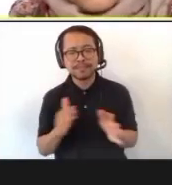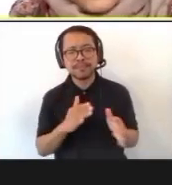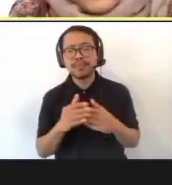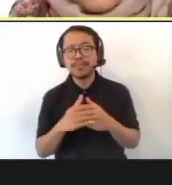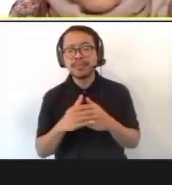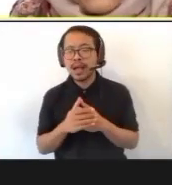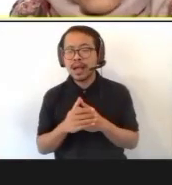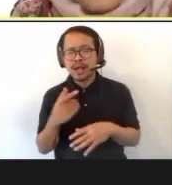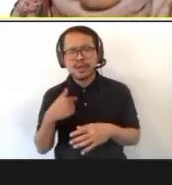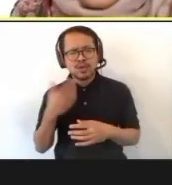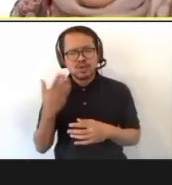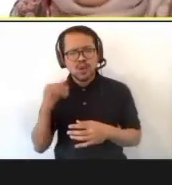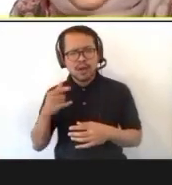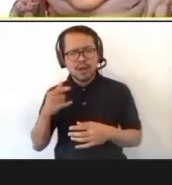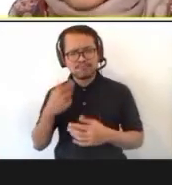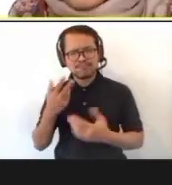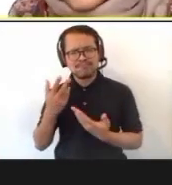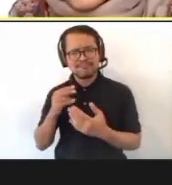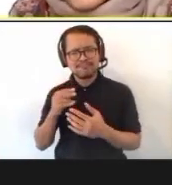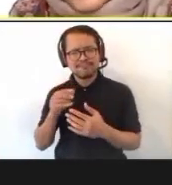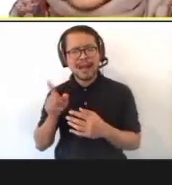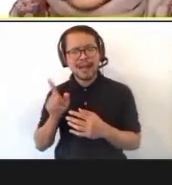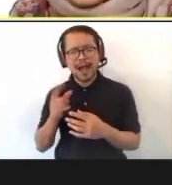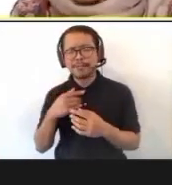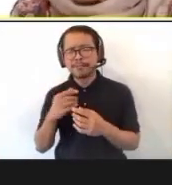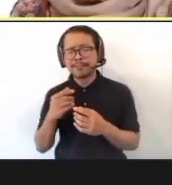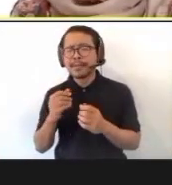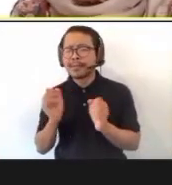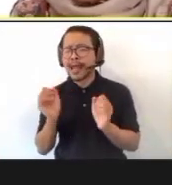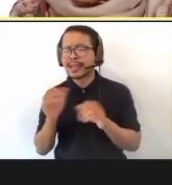Saya masih melihat bahwa praktik pendidikan